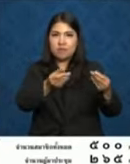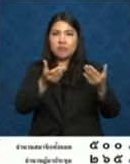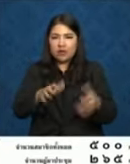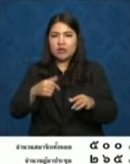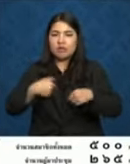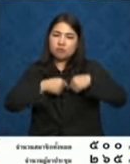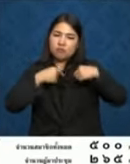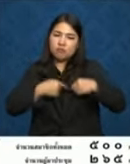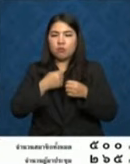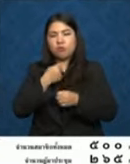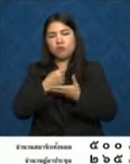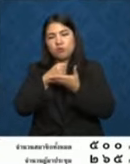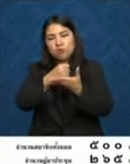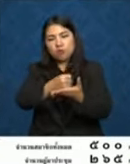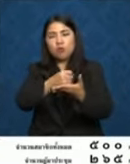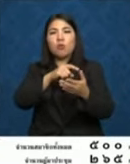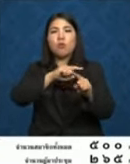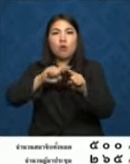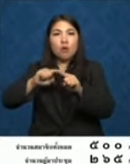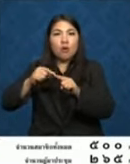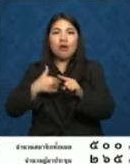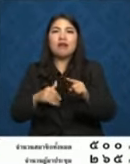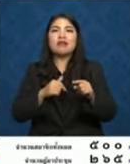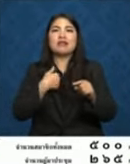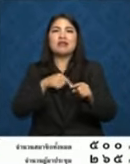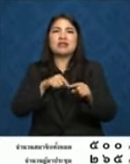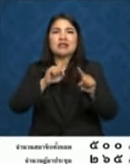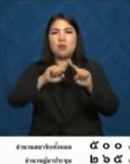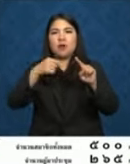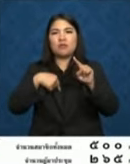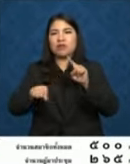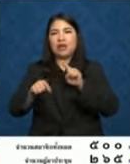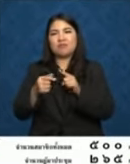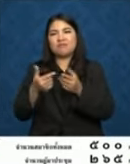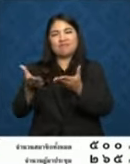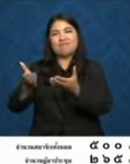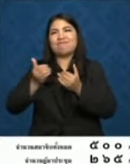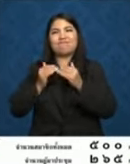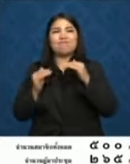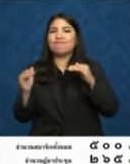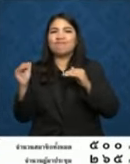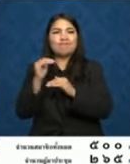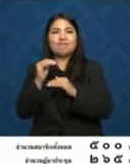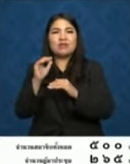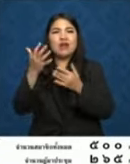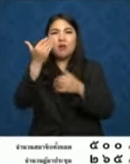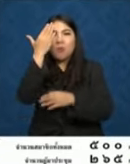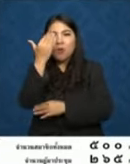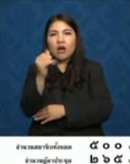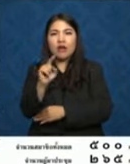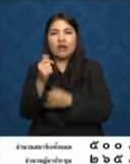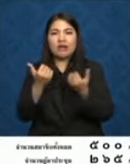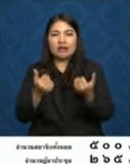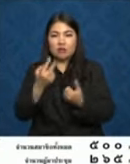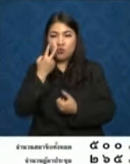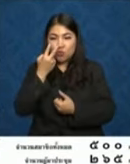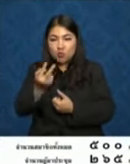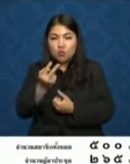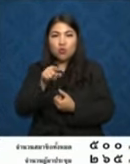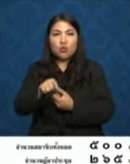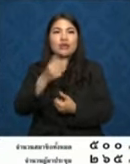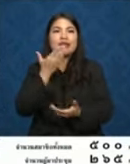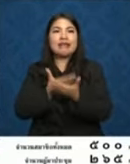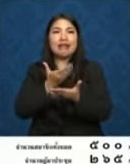เท่ากันกลับได้ผลตอบแทนไม่เท่ากันเท่าที่ผมได้ศึกษาหลักเกณฑ์วิธีการเงื่อนไขให้เงินรางวัลแก่นักกีฬ